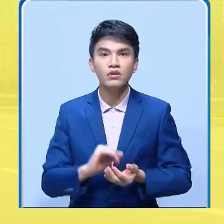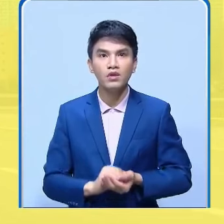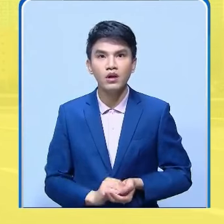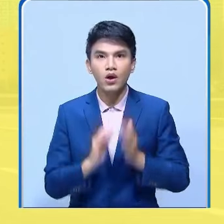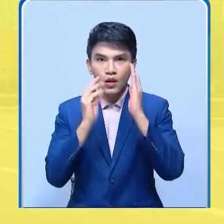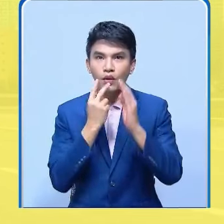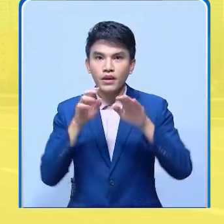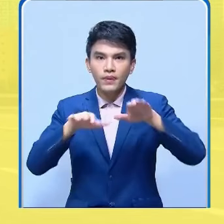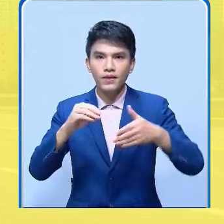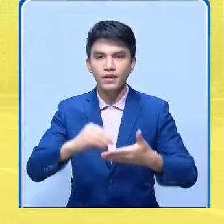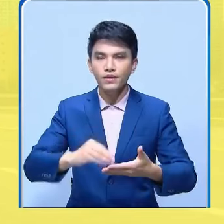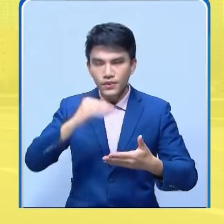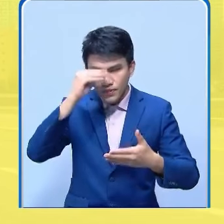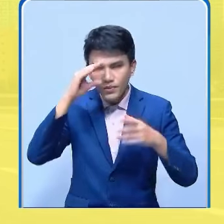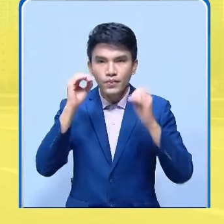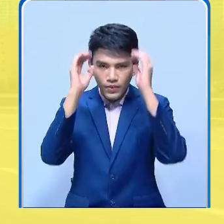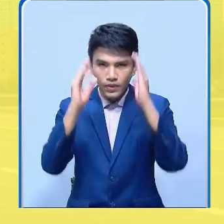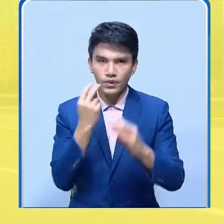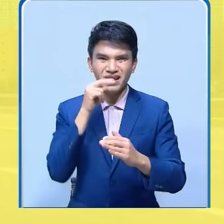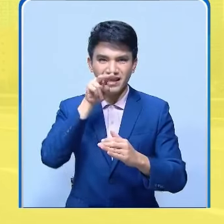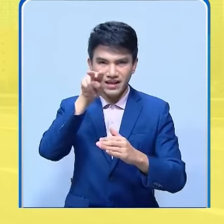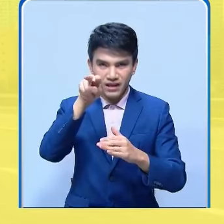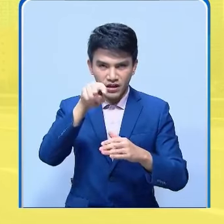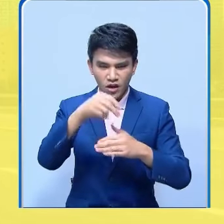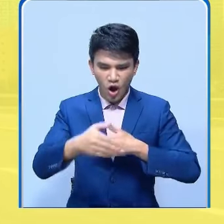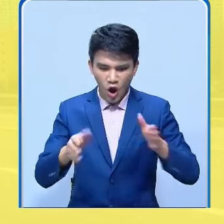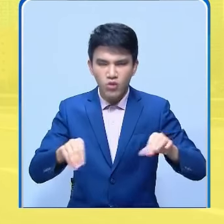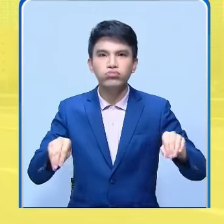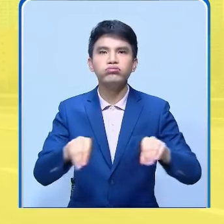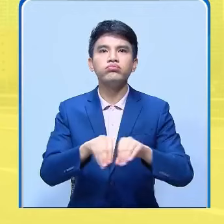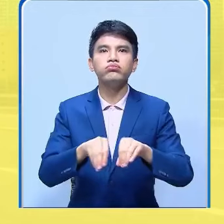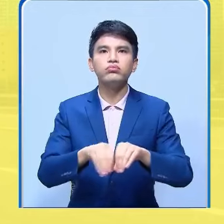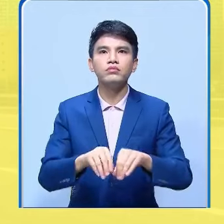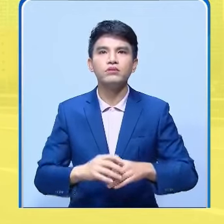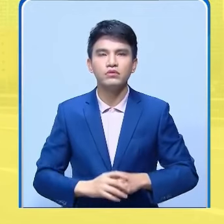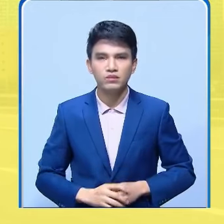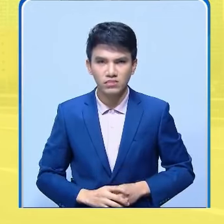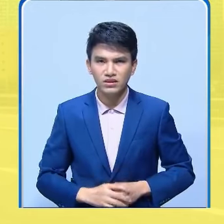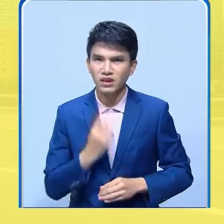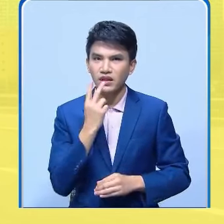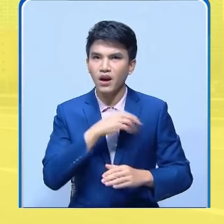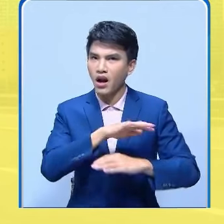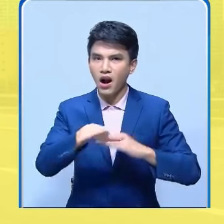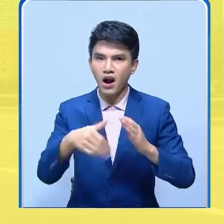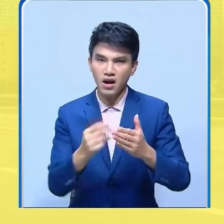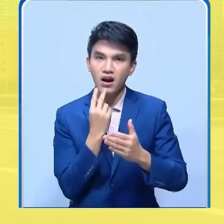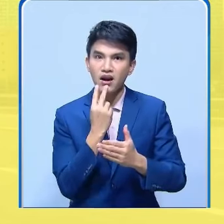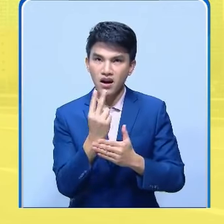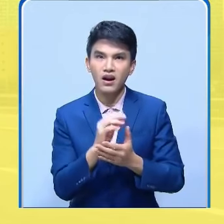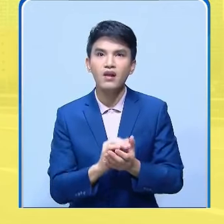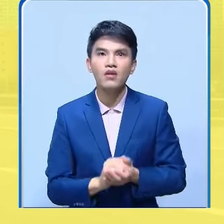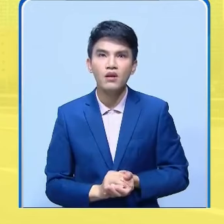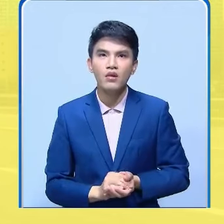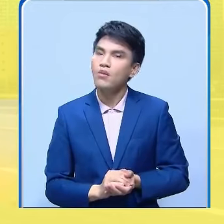ที่เห็นเป็นนักเรียนก ับ คุณครูสิครับที่อยู่ฝั่งตรงข้ามครับ โอ้ตายแล้ว เห็นหมดเลยเนี่ยนะครับแล้วตรงนี้เ